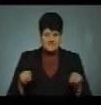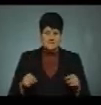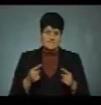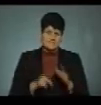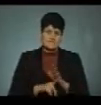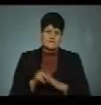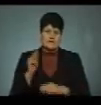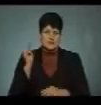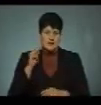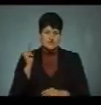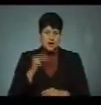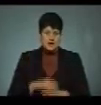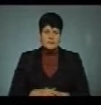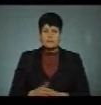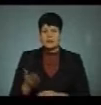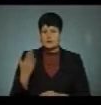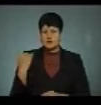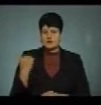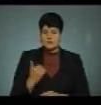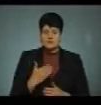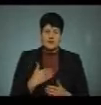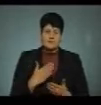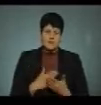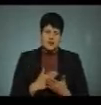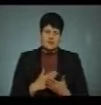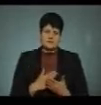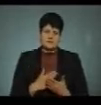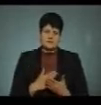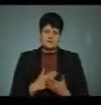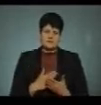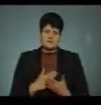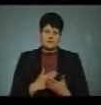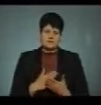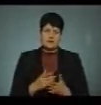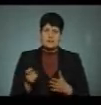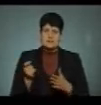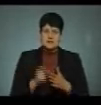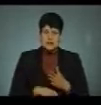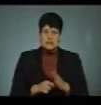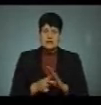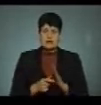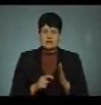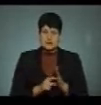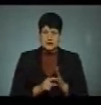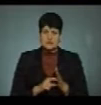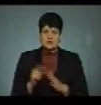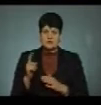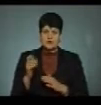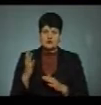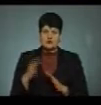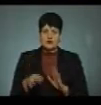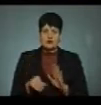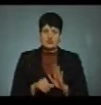навчання. Якщо минулого тижня ми мали закрити на карантини окремі класи у